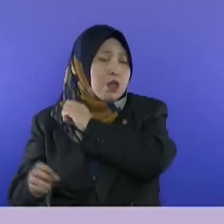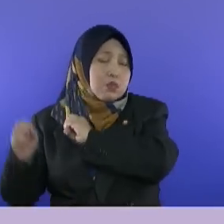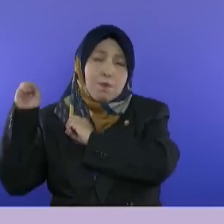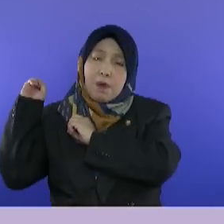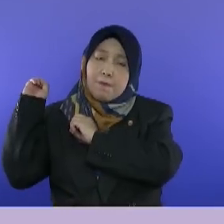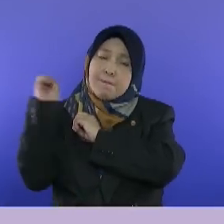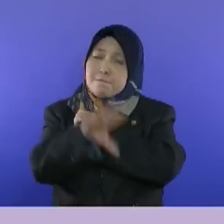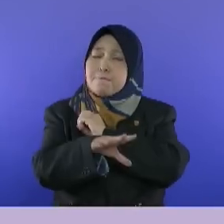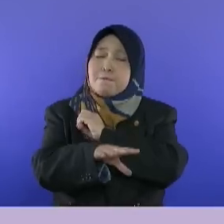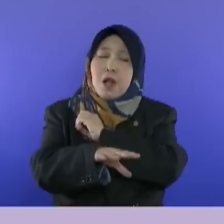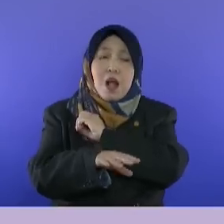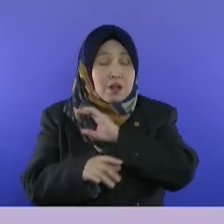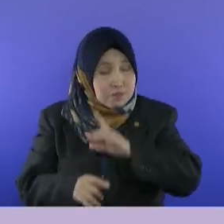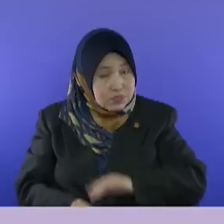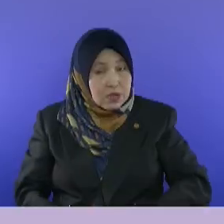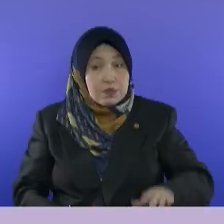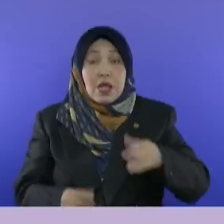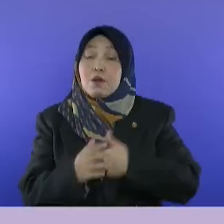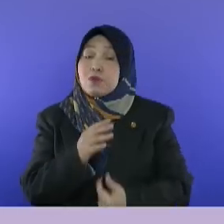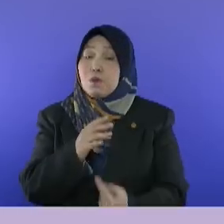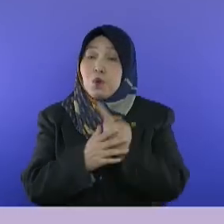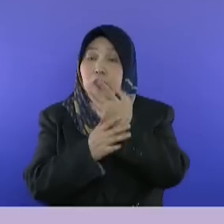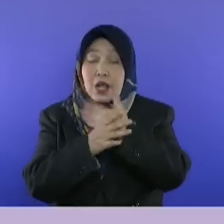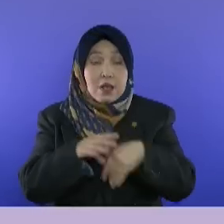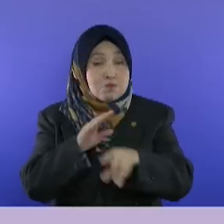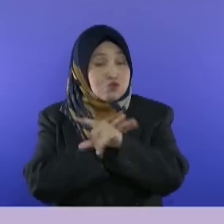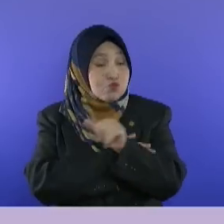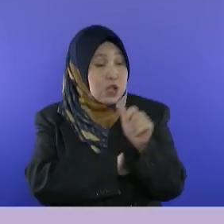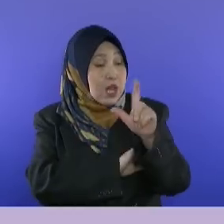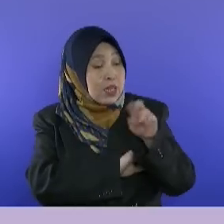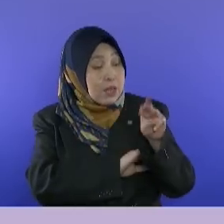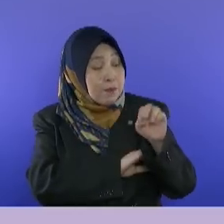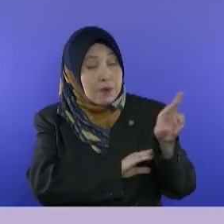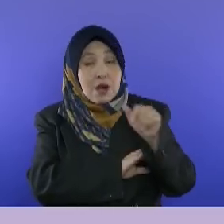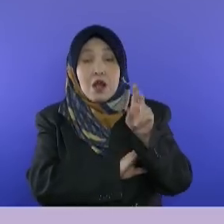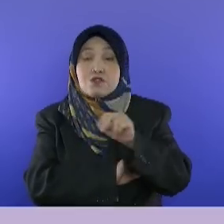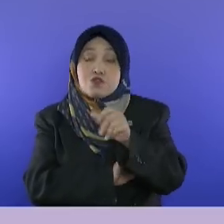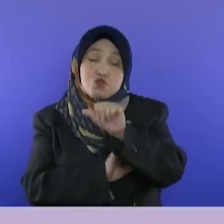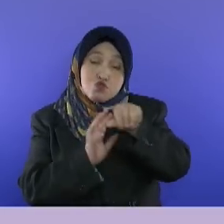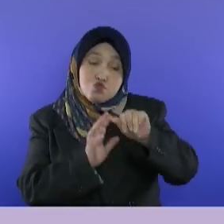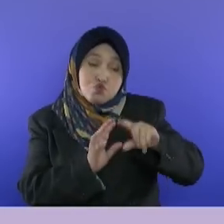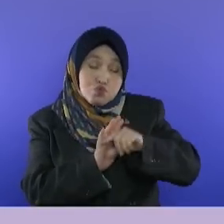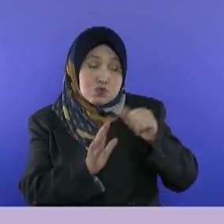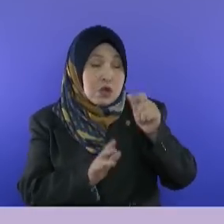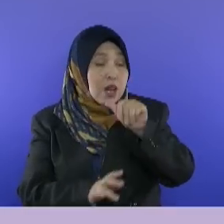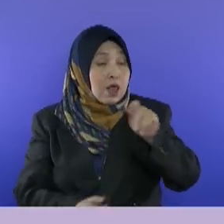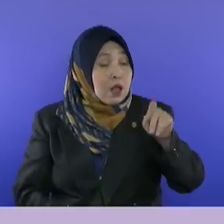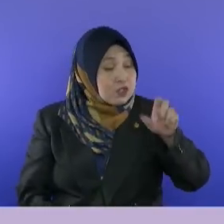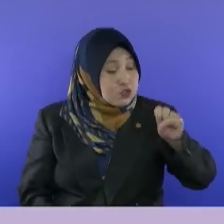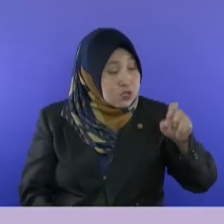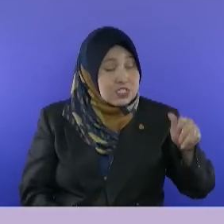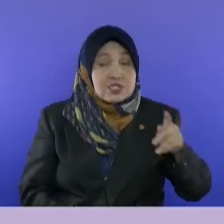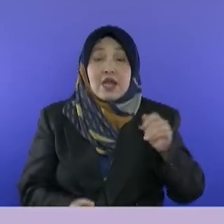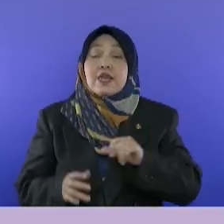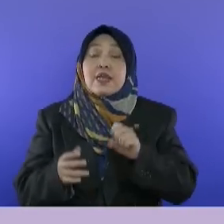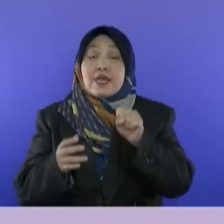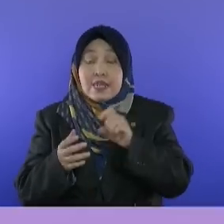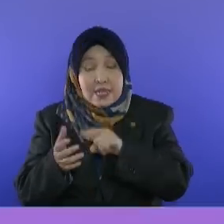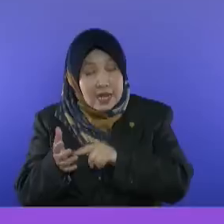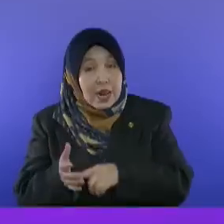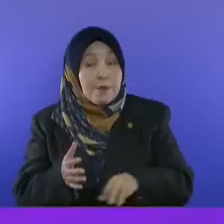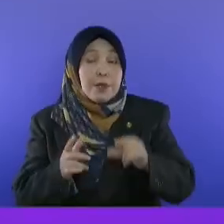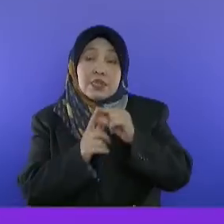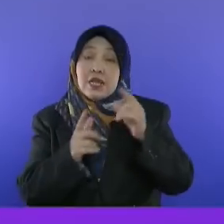kali disebut di dalam Alquran muncul dalam Surah Ali Imron dalam surat Thaha dalam Surah al-qasas dan inilah perkataan yang